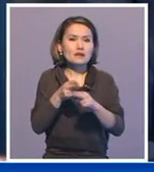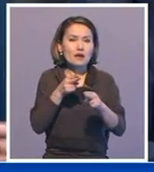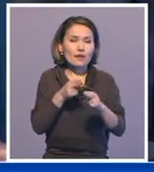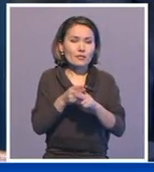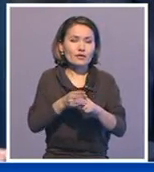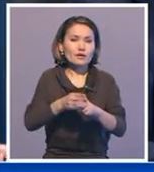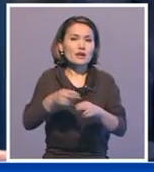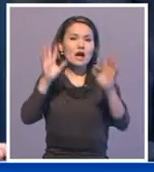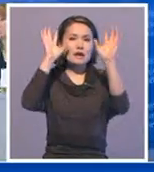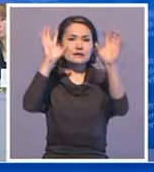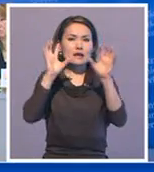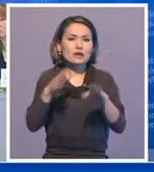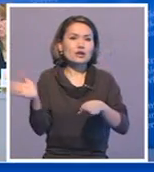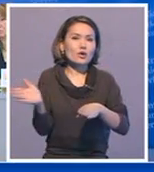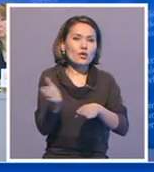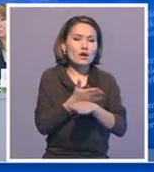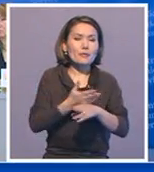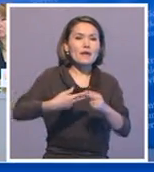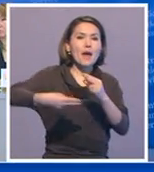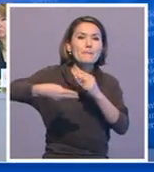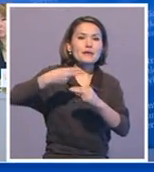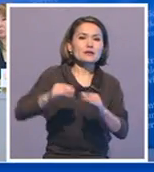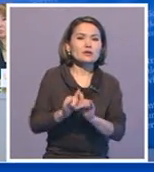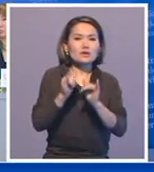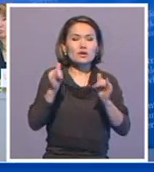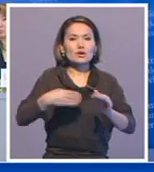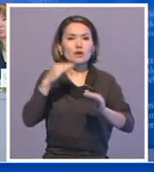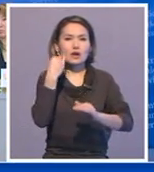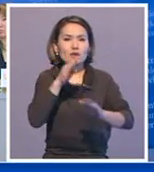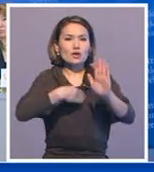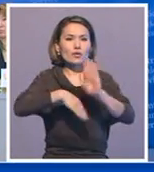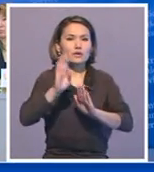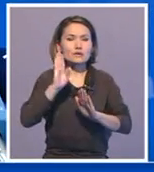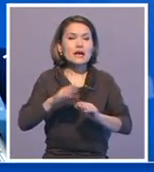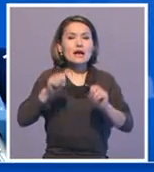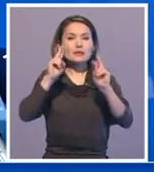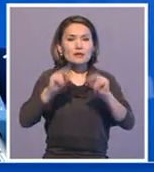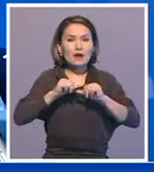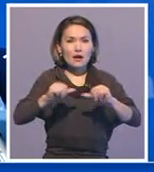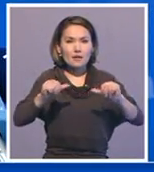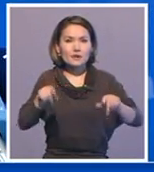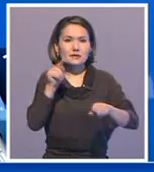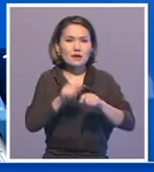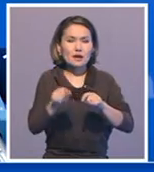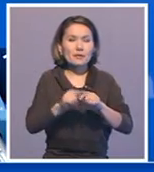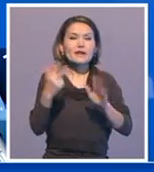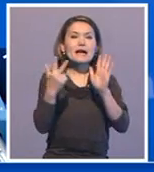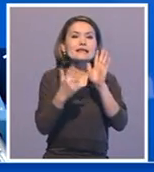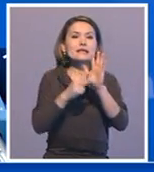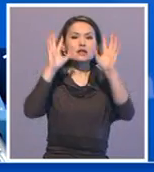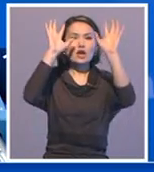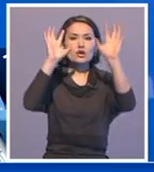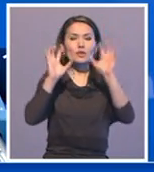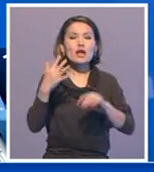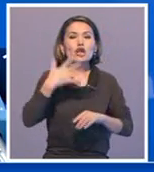енгізетін нормативті құқықтық актілер әзірлеу жұмысы басталған. Ол үшін арнайы топ құрылды. Осылайша көп ұзамай 8 кодекске, 55